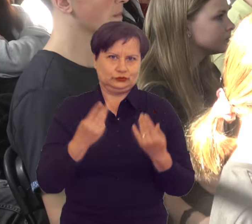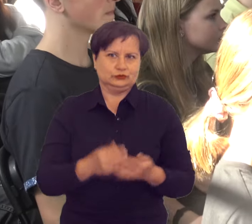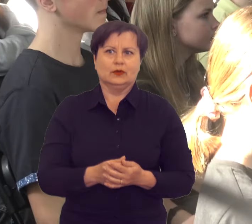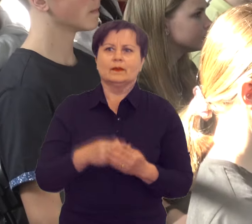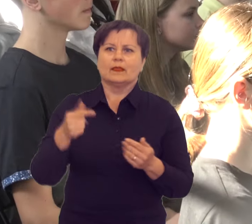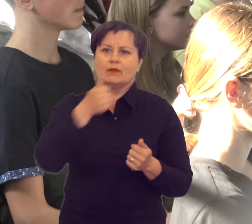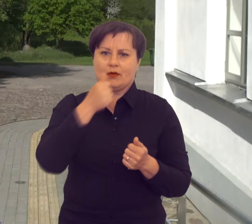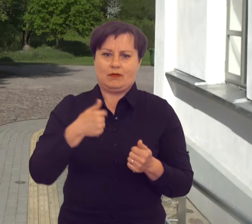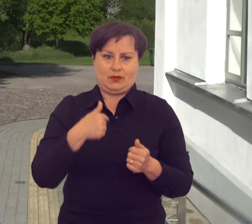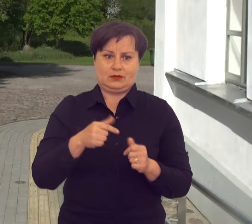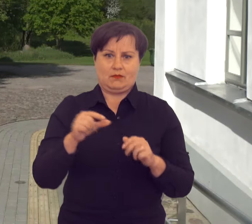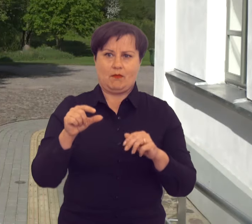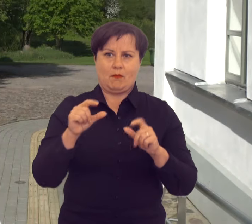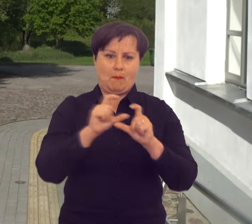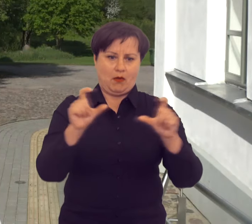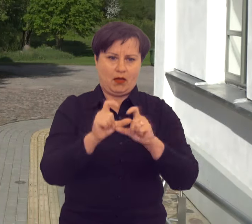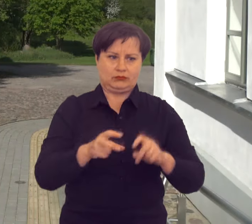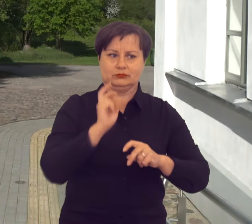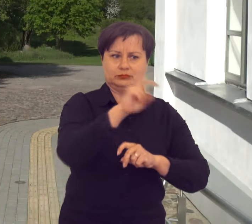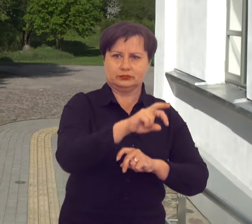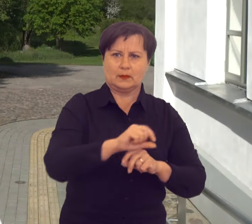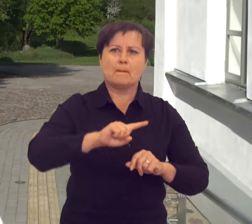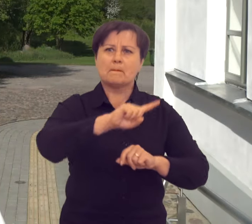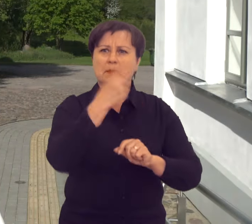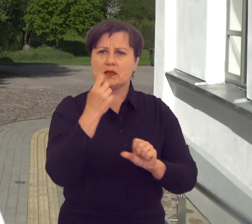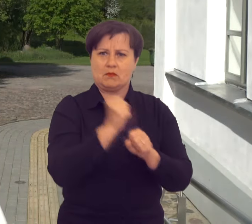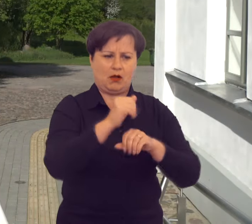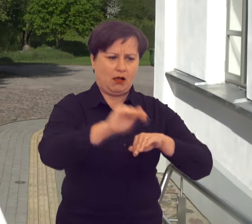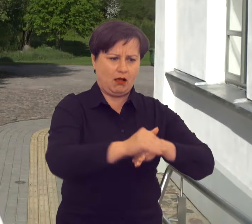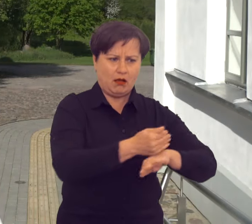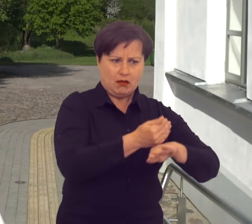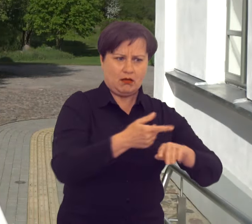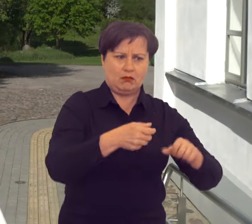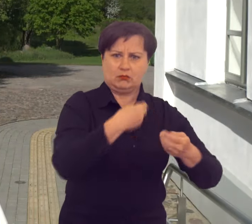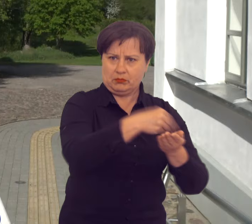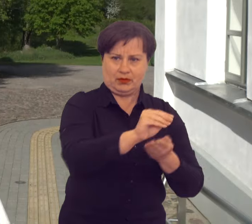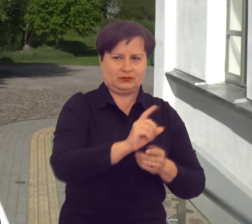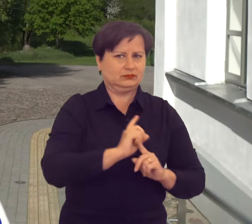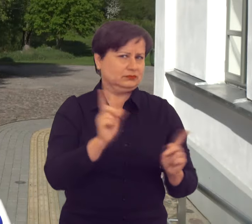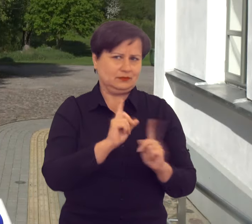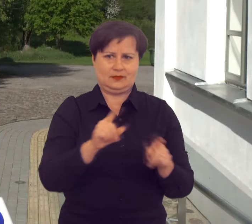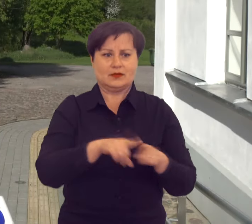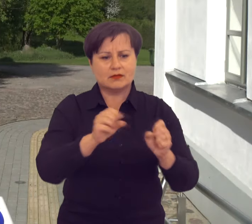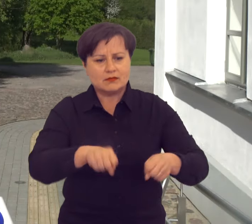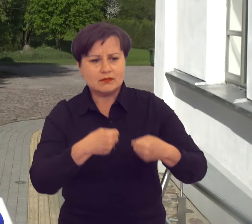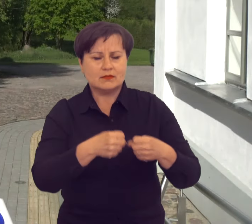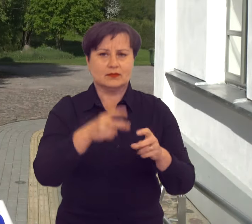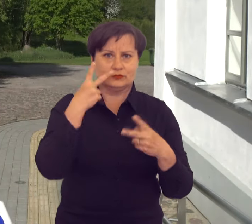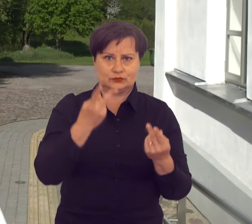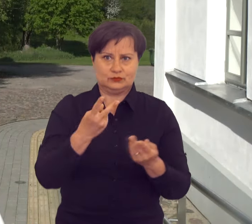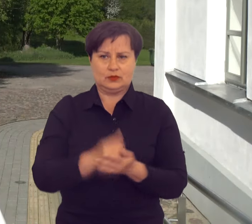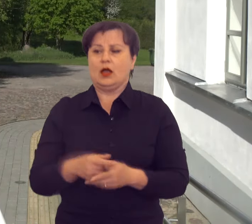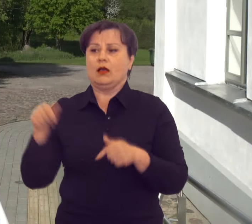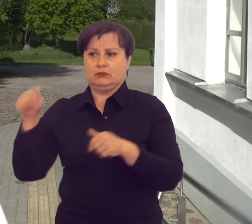Kaip mes į parduotuvę ateinam, juk neimam pirmų pasikliuvusių batų. Pasimatuoji, pasižiūri, tai ši čia lygiai taip pat. Organizacija atlieka